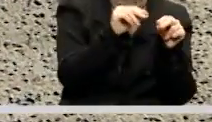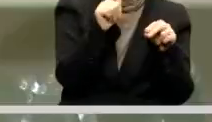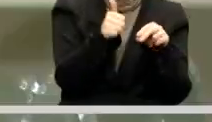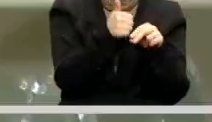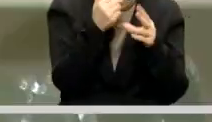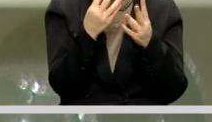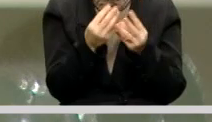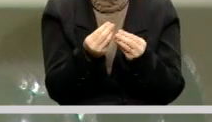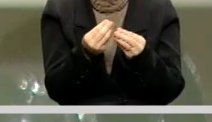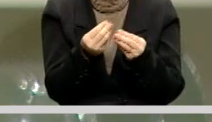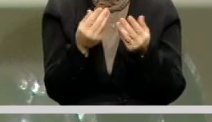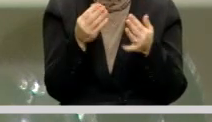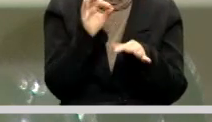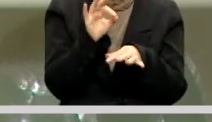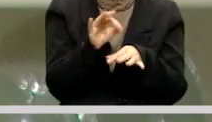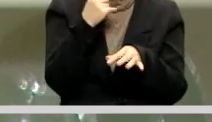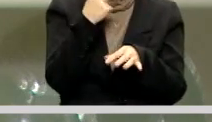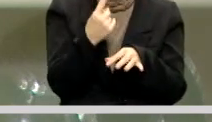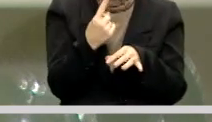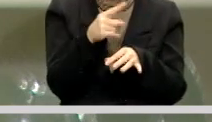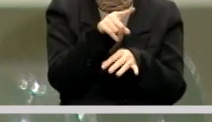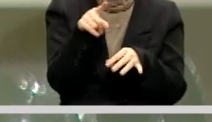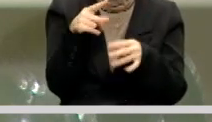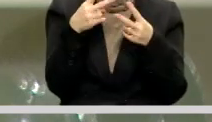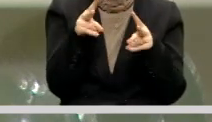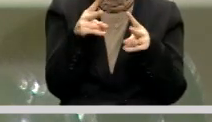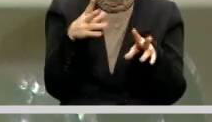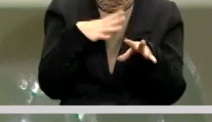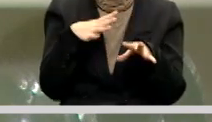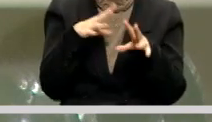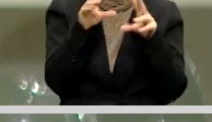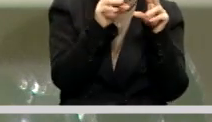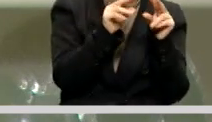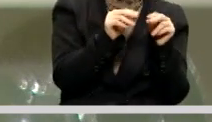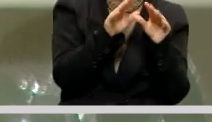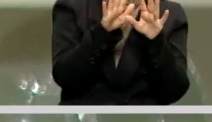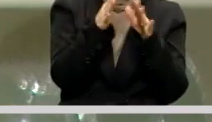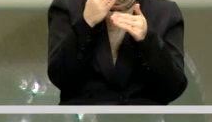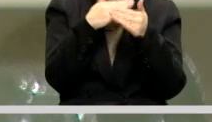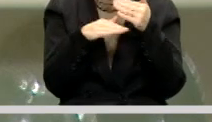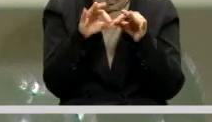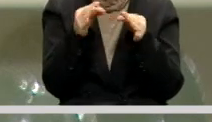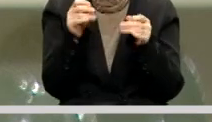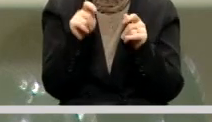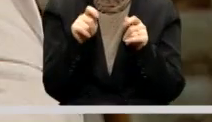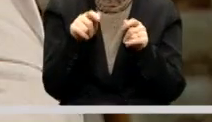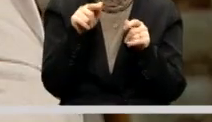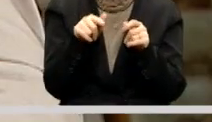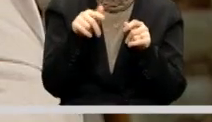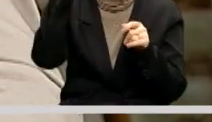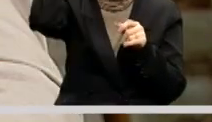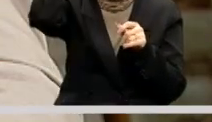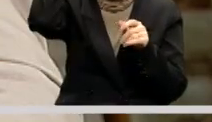gibi. Şimdi böyle hep derler ya, sizden açıklamasını rica edeceğim. Mesela uykuya gitmeden tam önce ne yaptıysanız beyinde birazcık onlar dönmeye devam eder